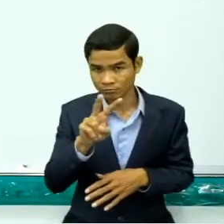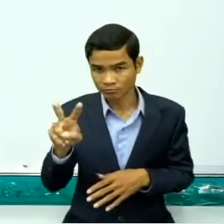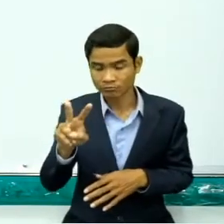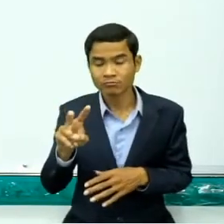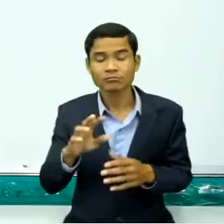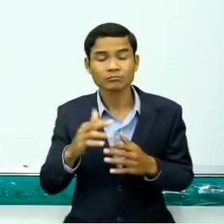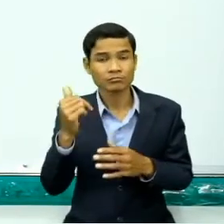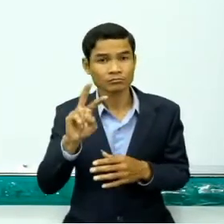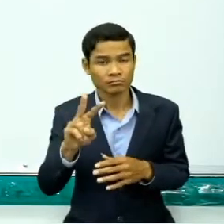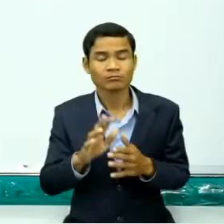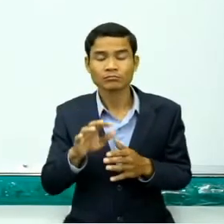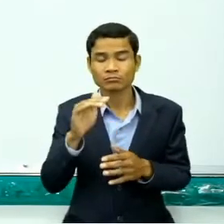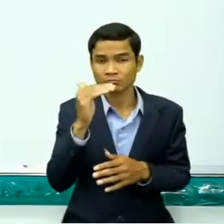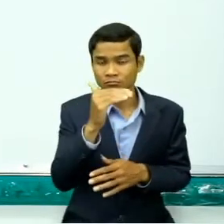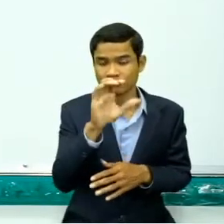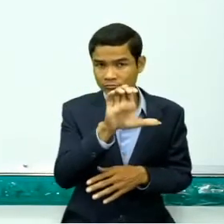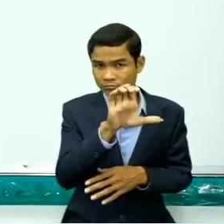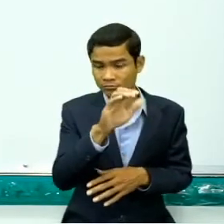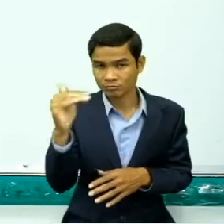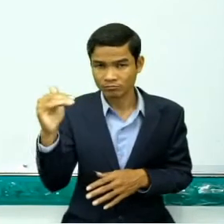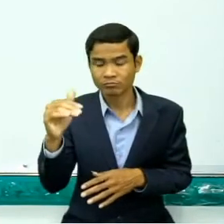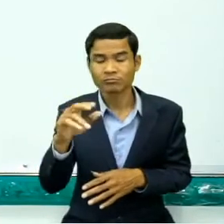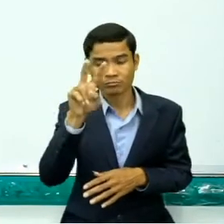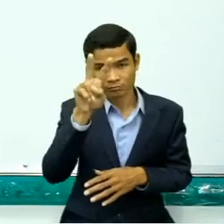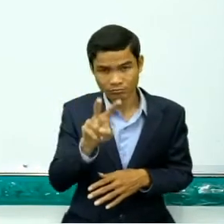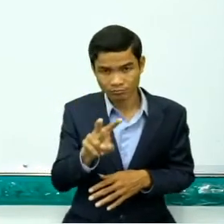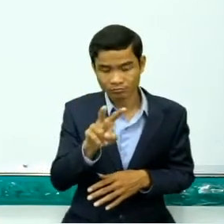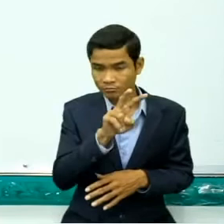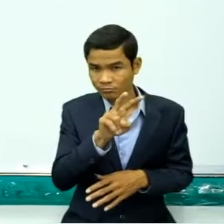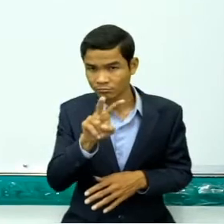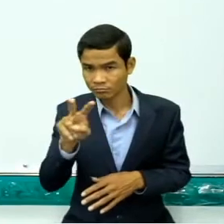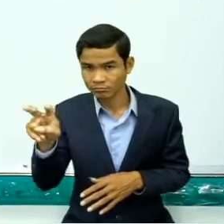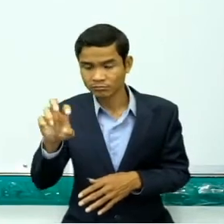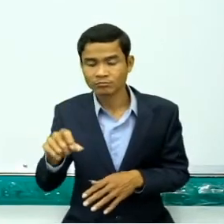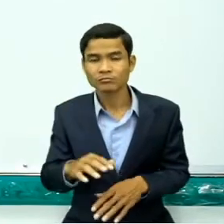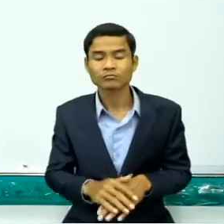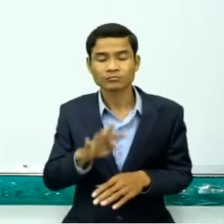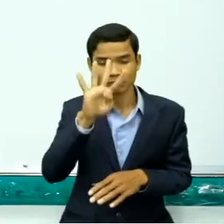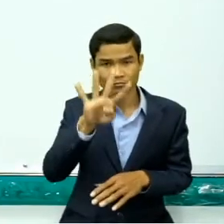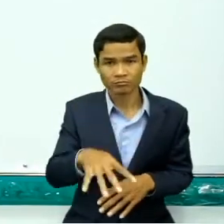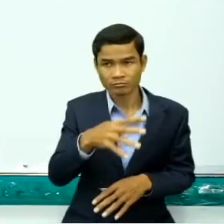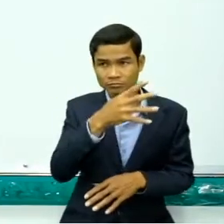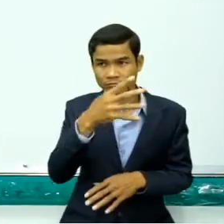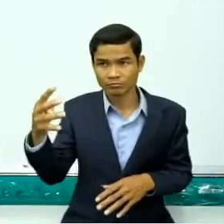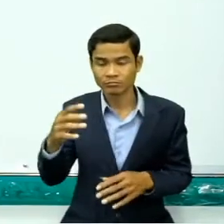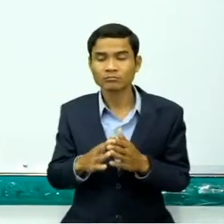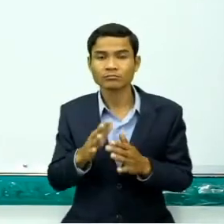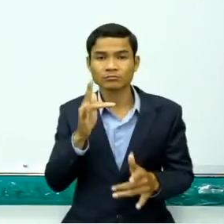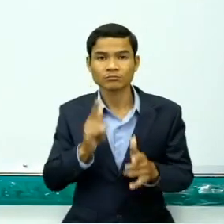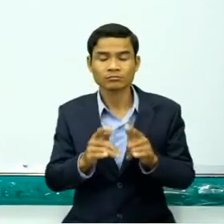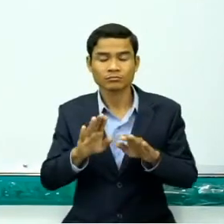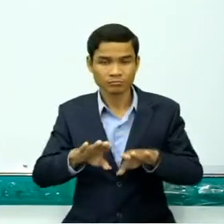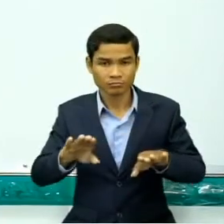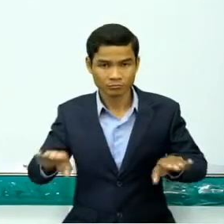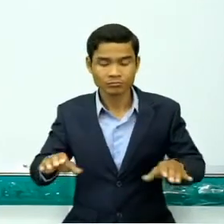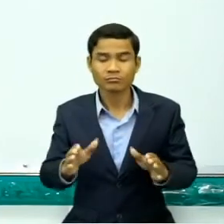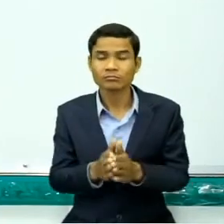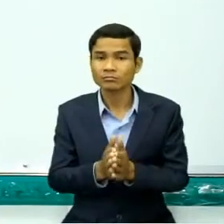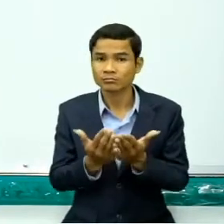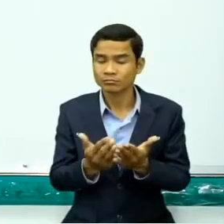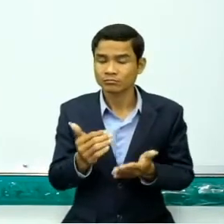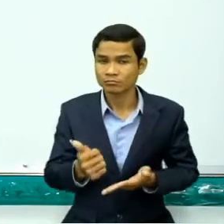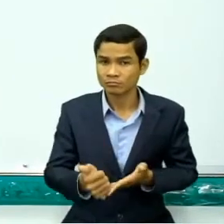pí pí chuyên tờ sạch đắm pí lơ chó cầu cha con đang mình miến xịt hơi chùm núi